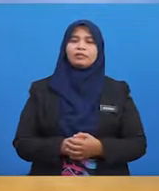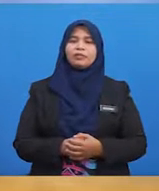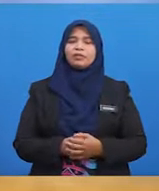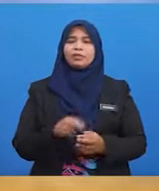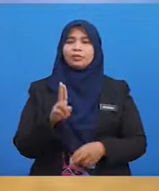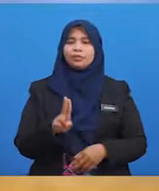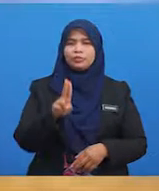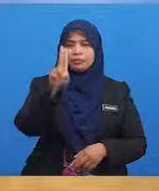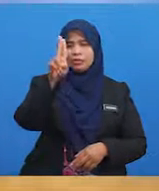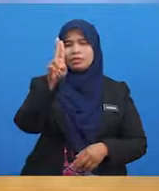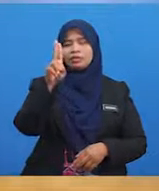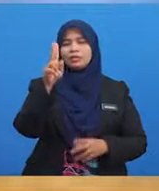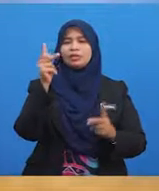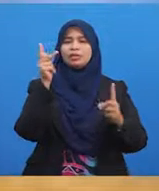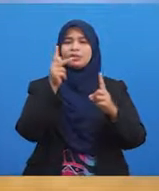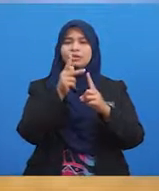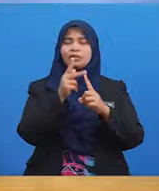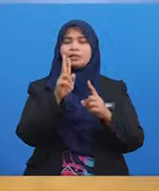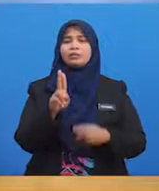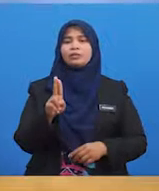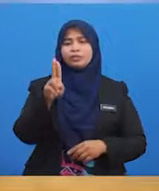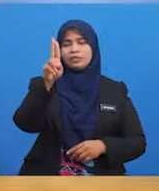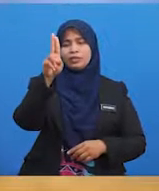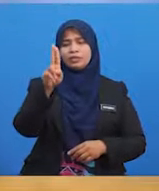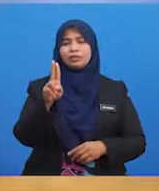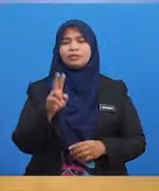Utara, ke, utara.